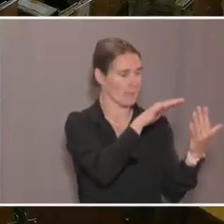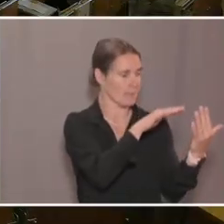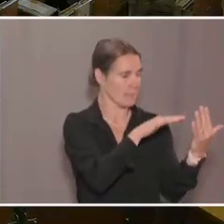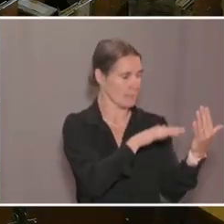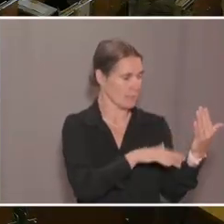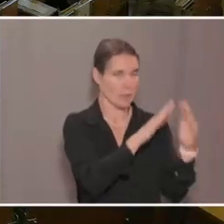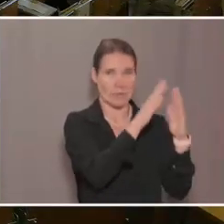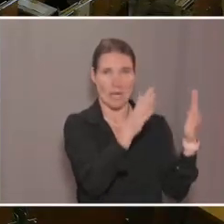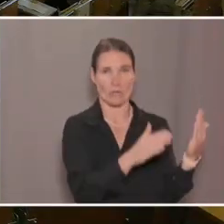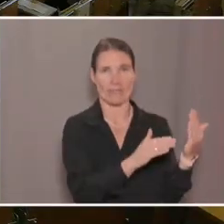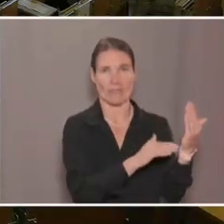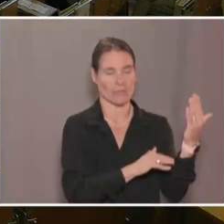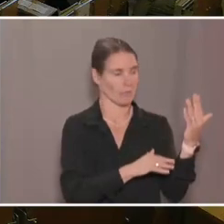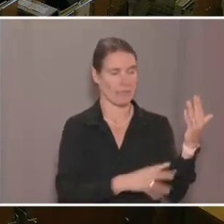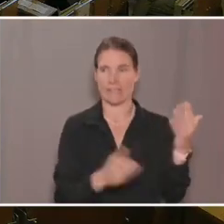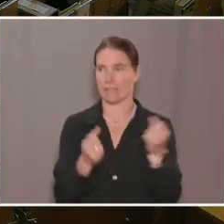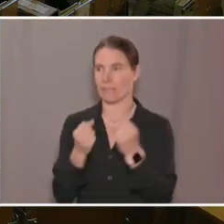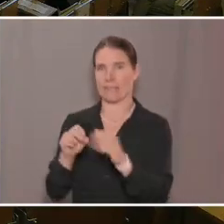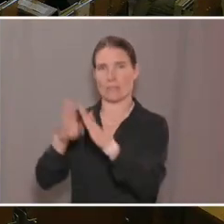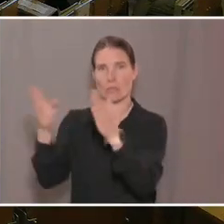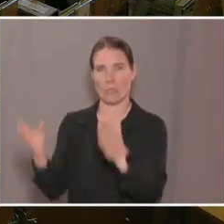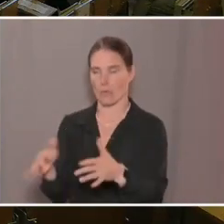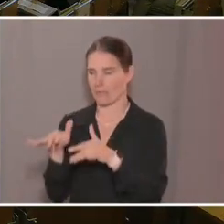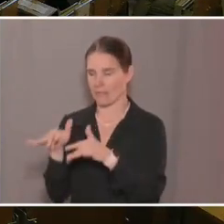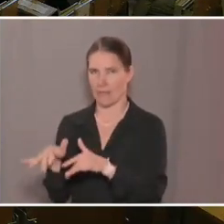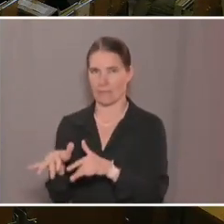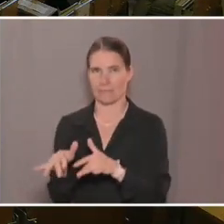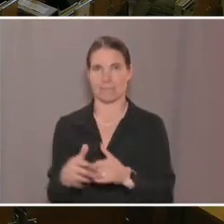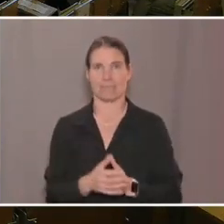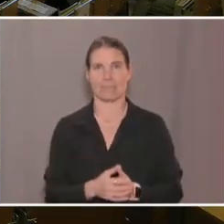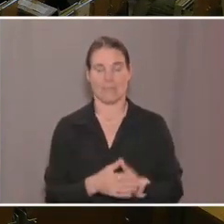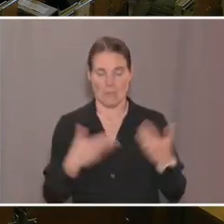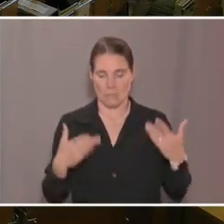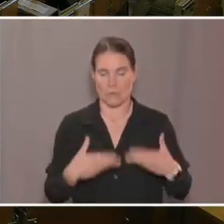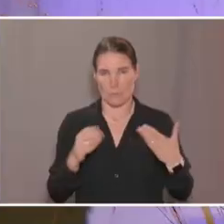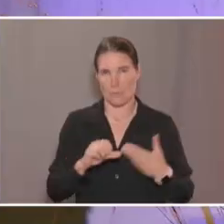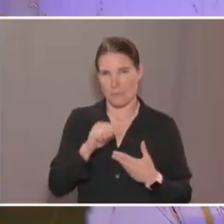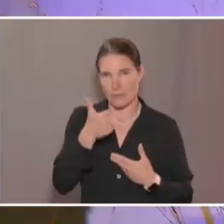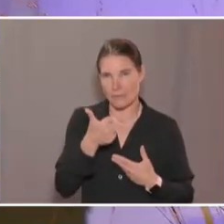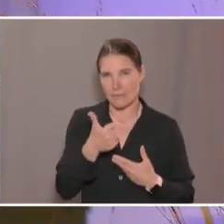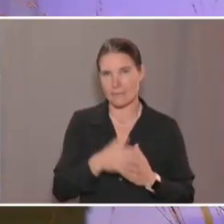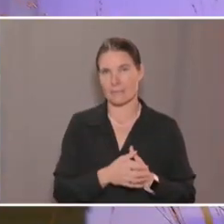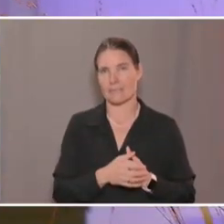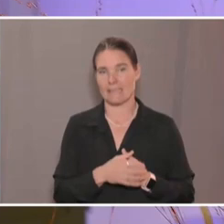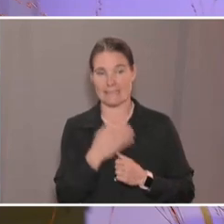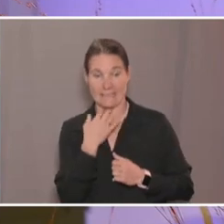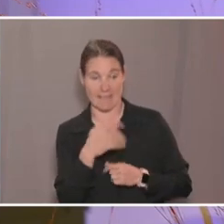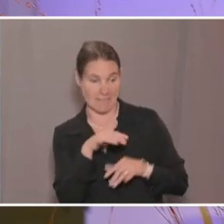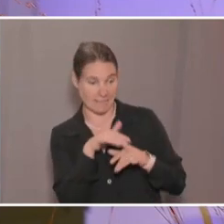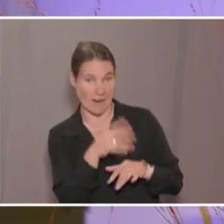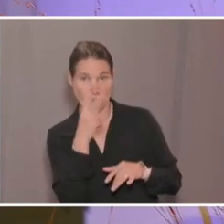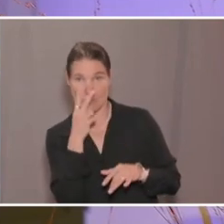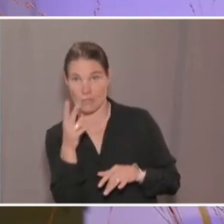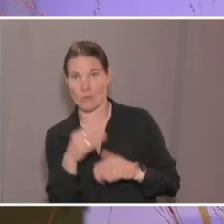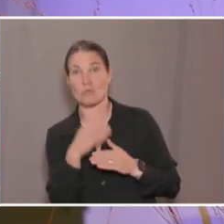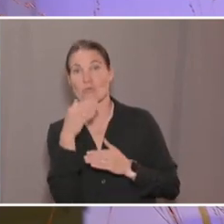Haushaltsaufstellung dann handfeste Gebäude entstehen. Deshalb freue ich mich ganz besonders heute hier sein zu dürfen und nachher